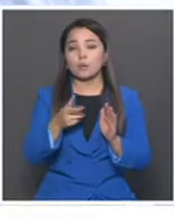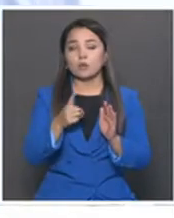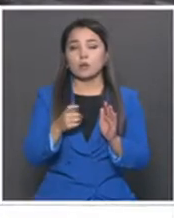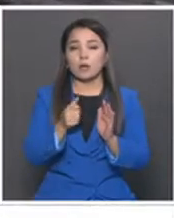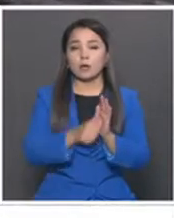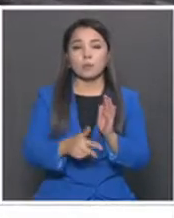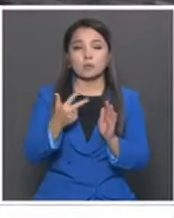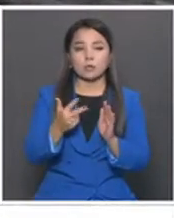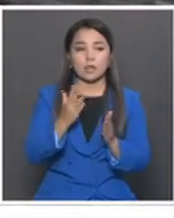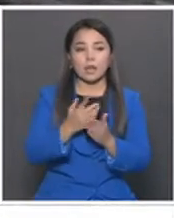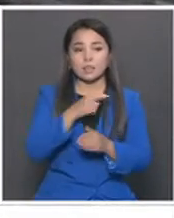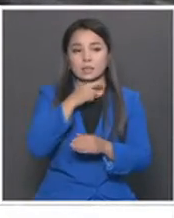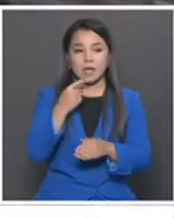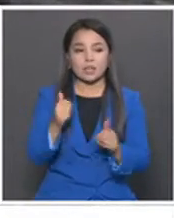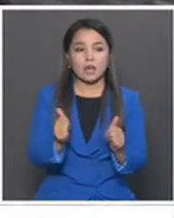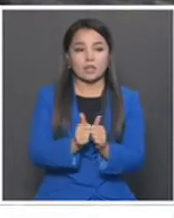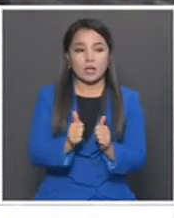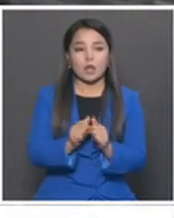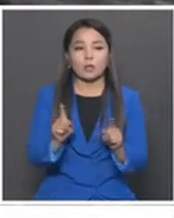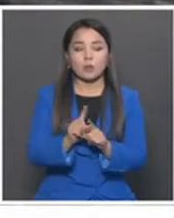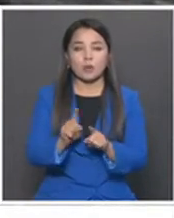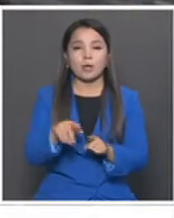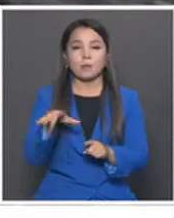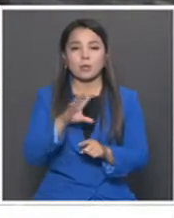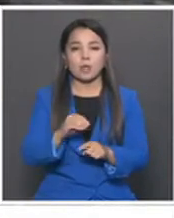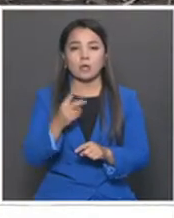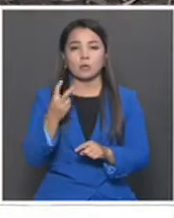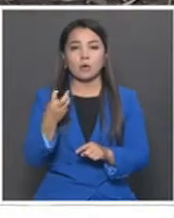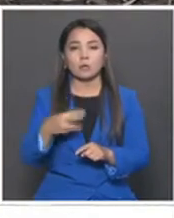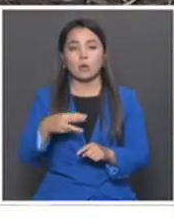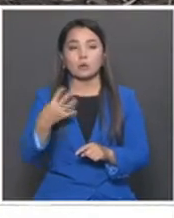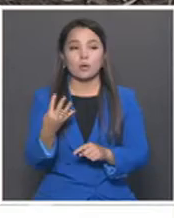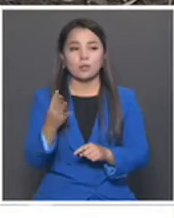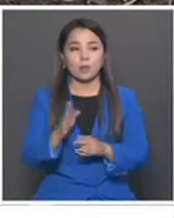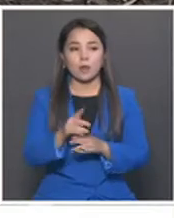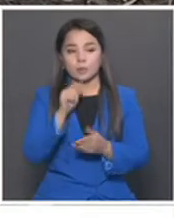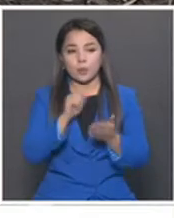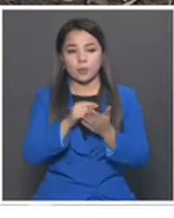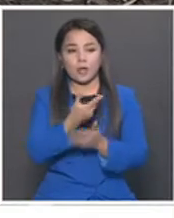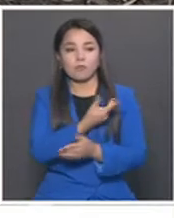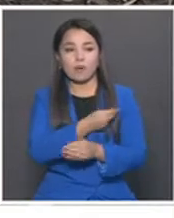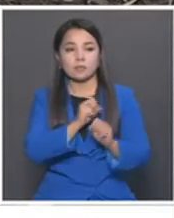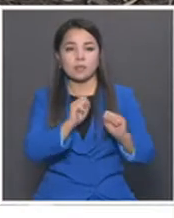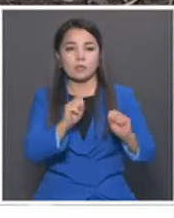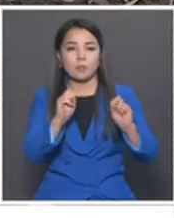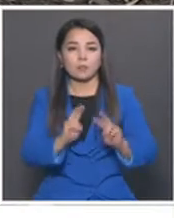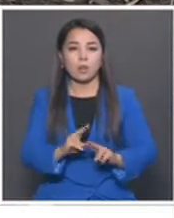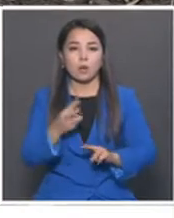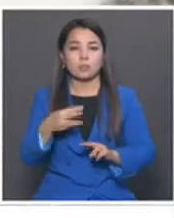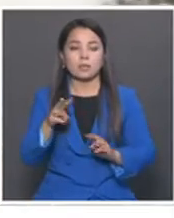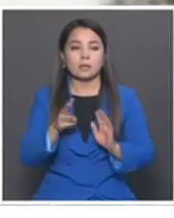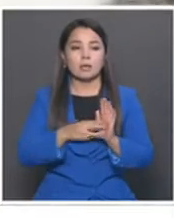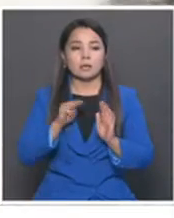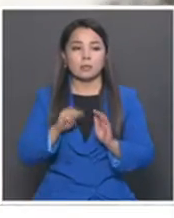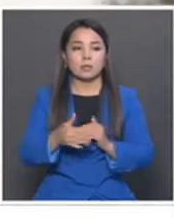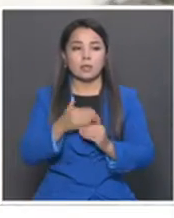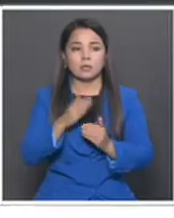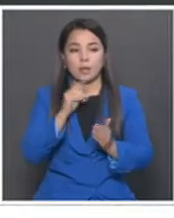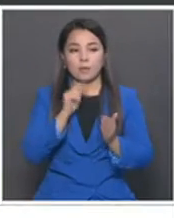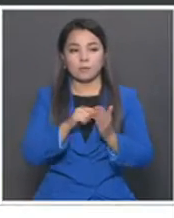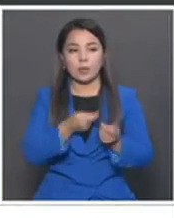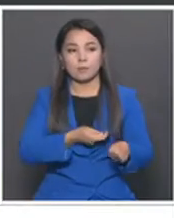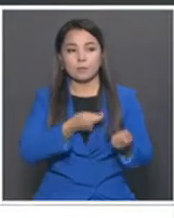Ресеймен шекаралас 7 аудандағы 254 000-нан астам құсқа вакцина салынды. Облысқа тағы 38 000 вакцина жеткізілмек.